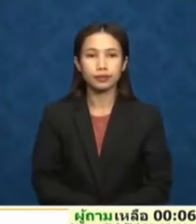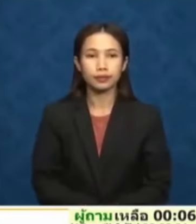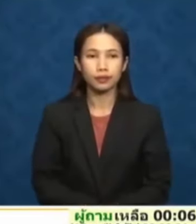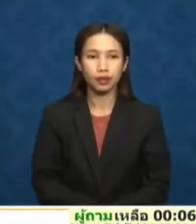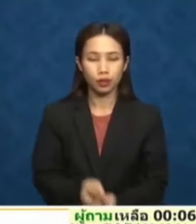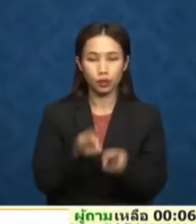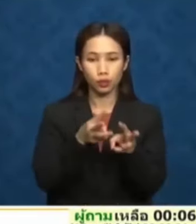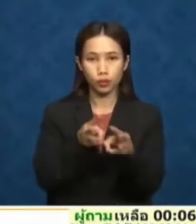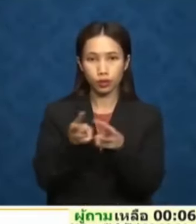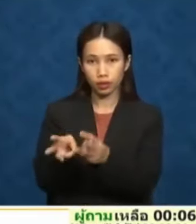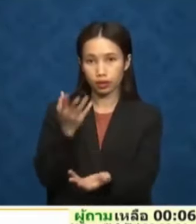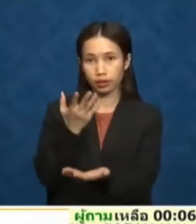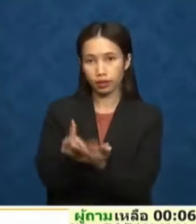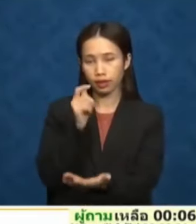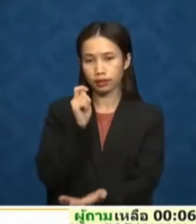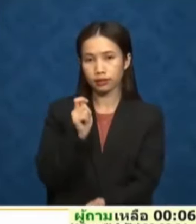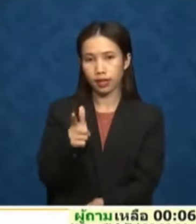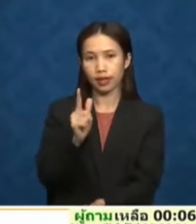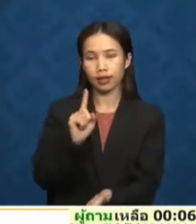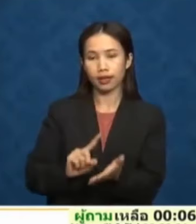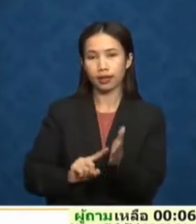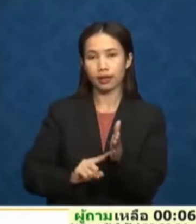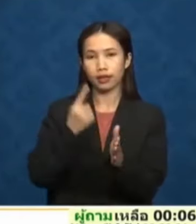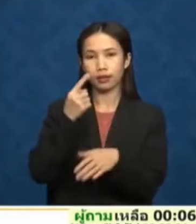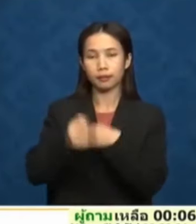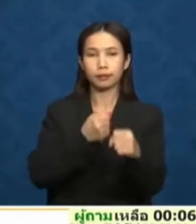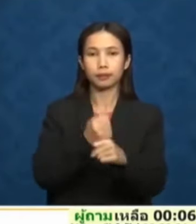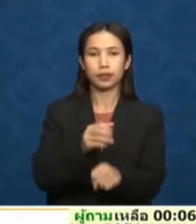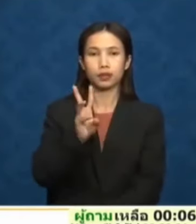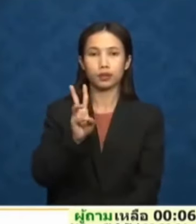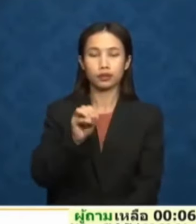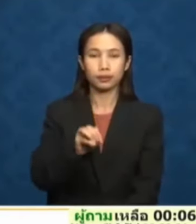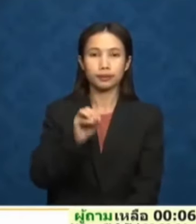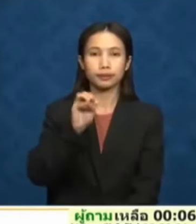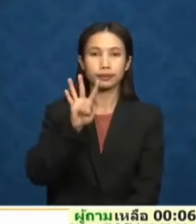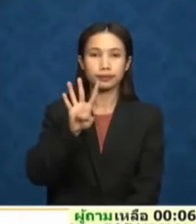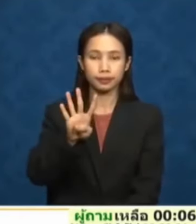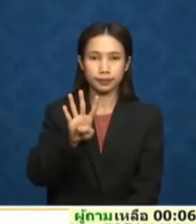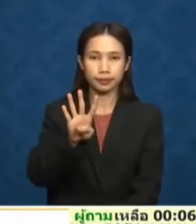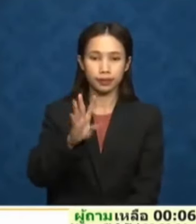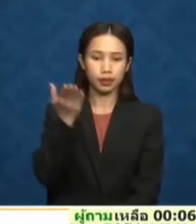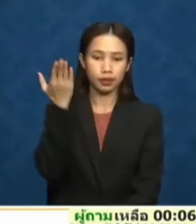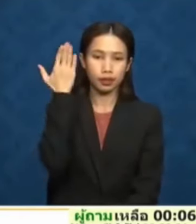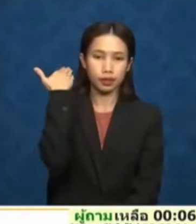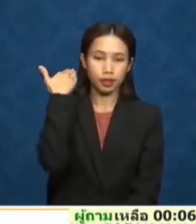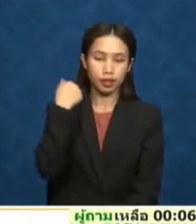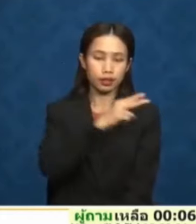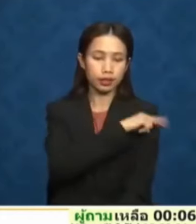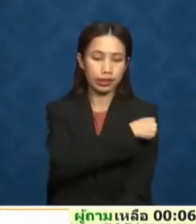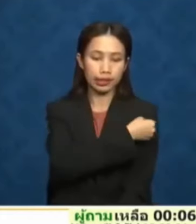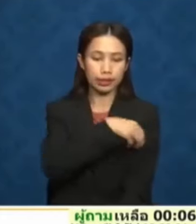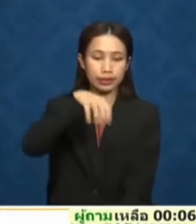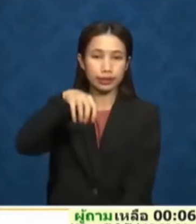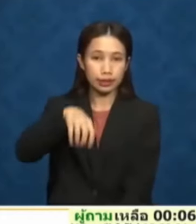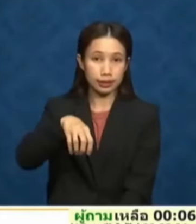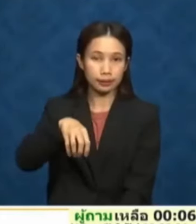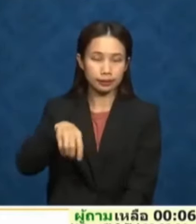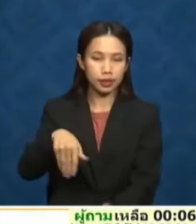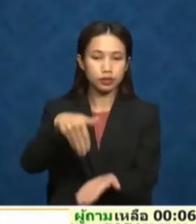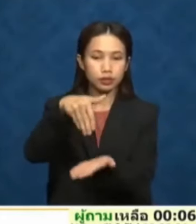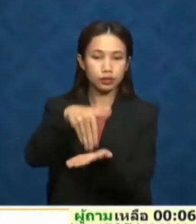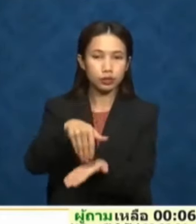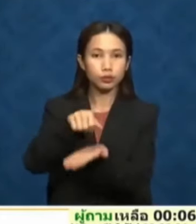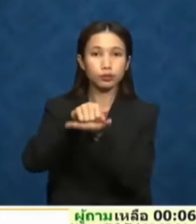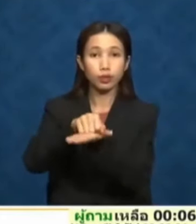การเเริ่มตั้งแต่ปี 264ครับเดิมเนี่ยคลินิกอบอุ่นจะเป็นหน่วยบริการ